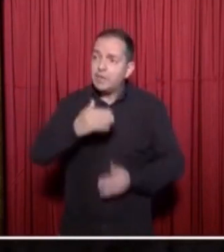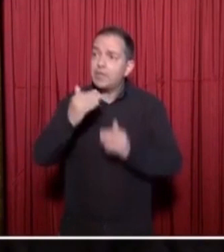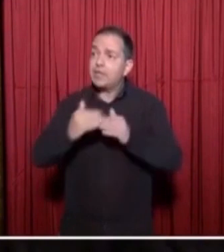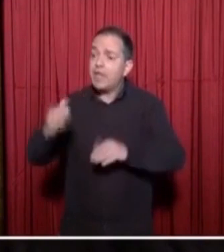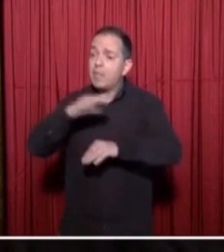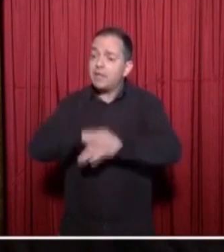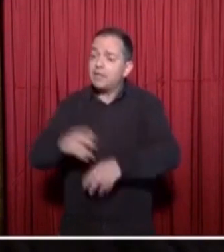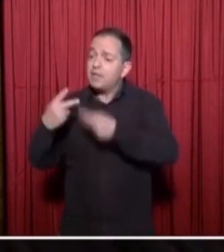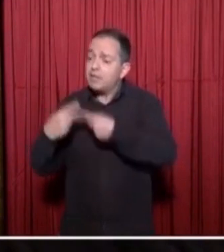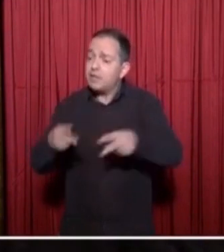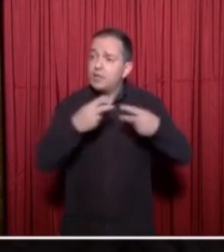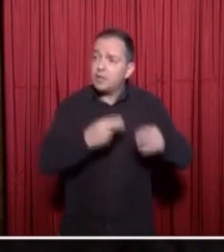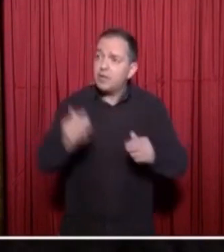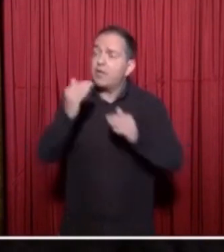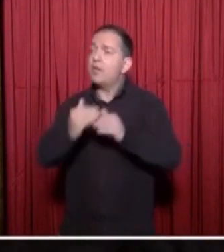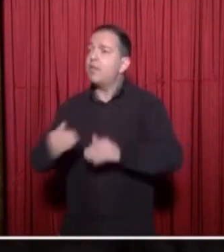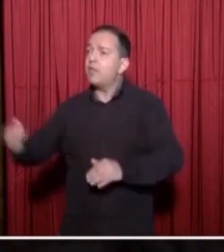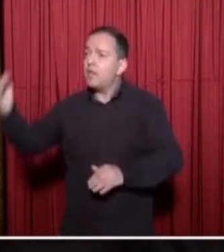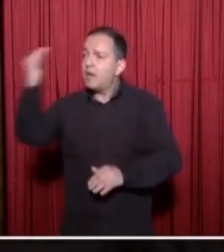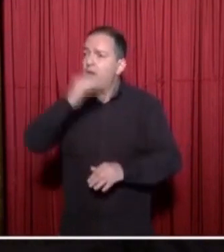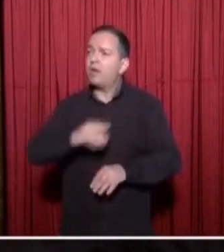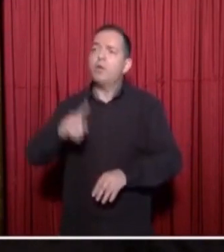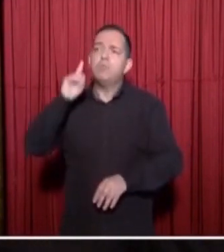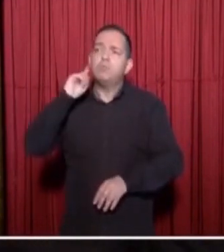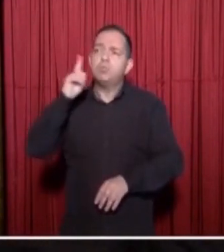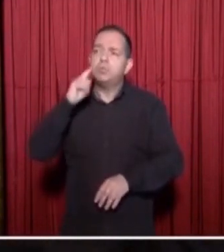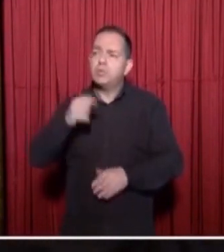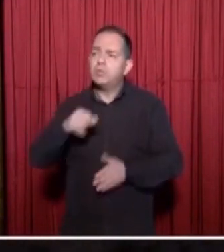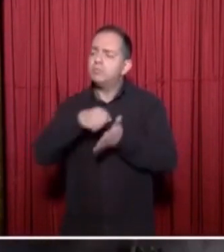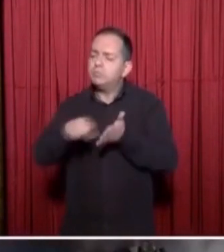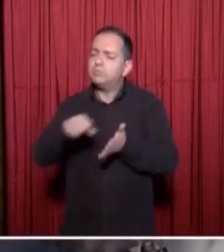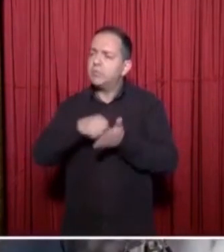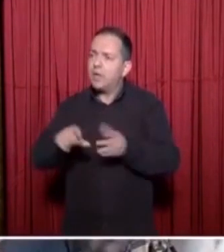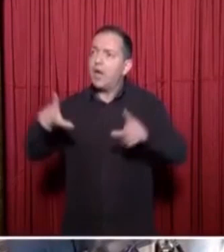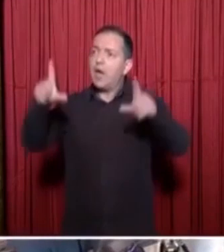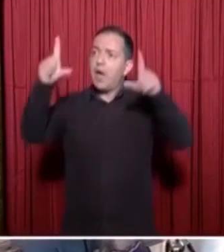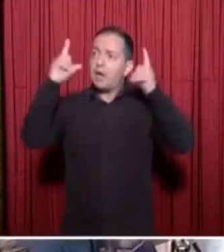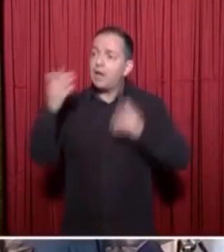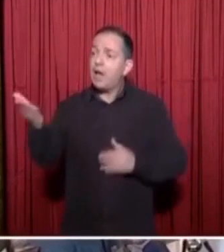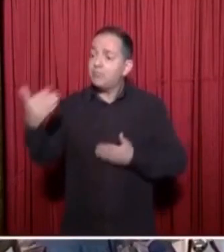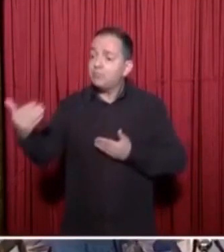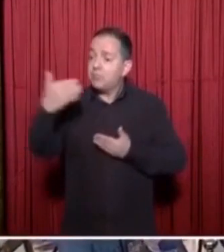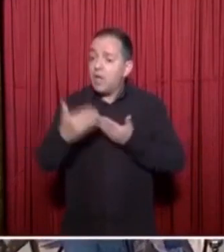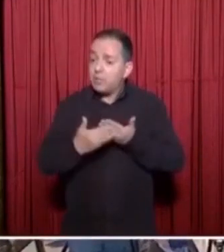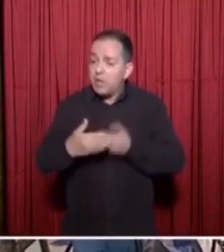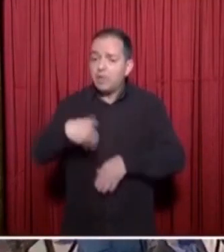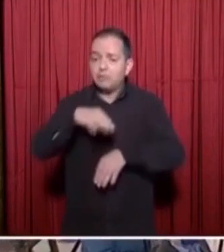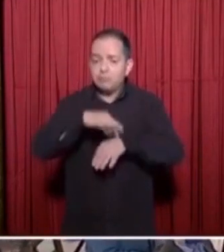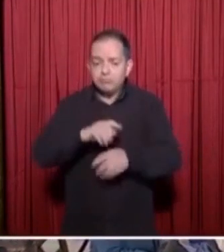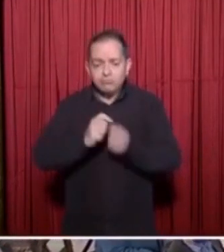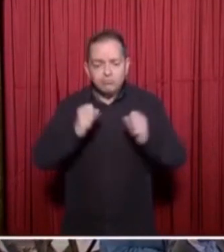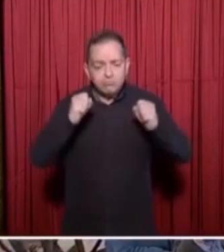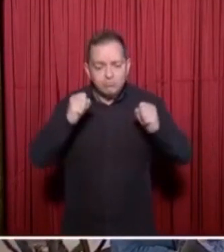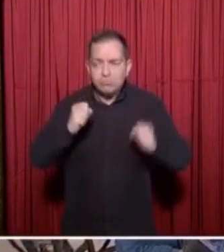λάστης αμαρτίες ημών, Δέσποτα συγχώρησον τας ανομίας ημίν. Άγιε, επίσκεψε και ίασε τας ασθενίας ημών, ένε